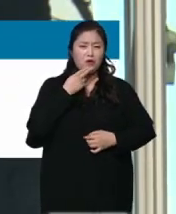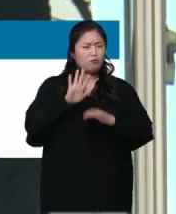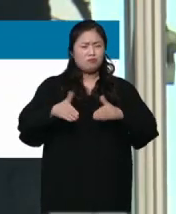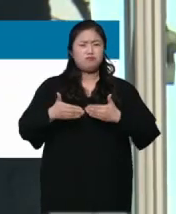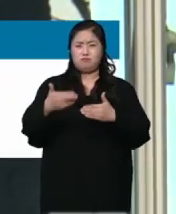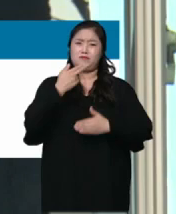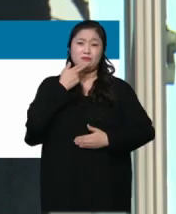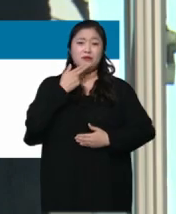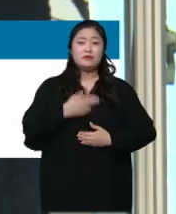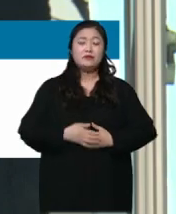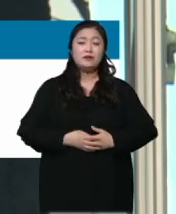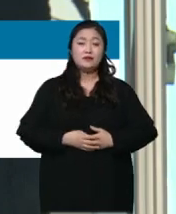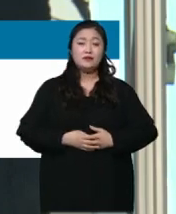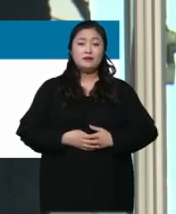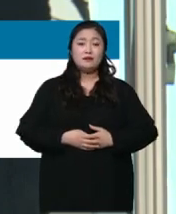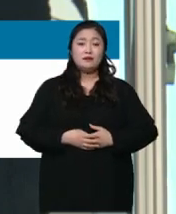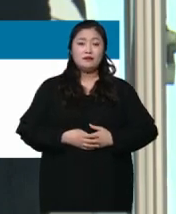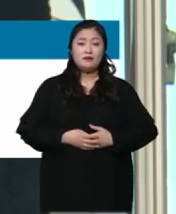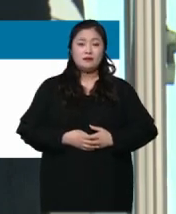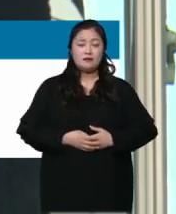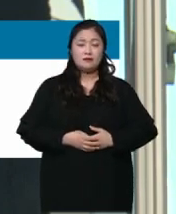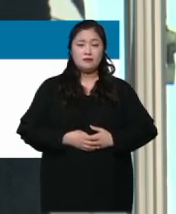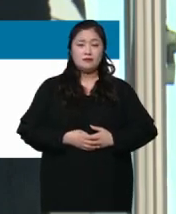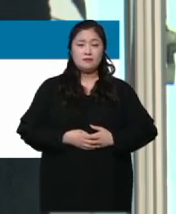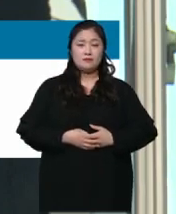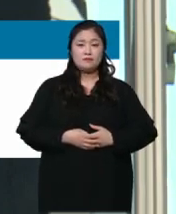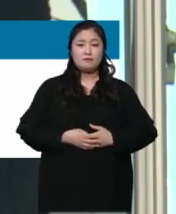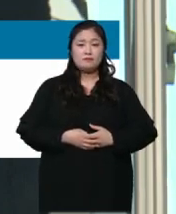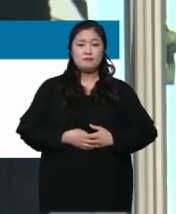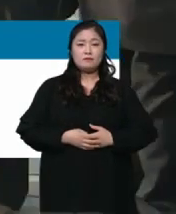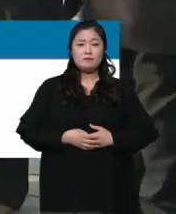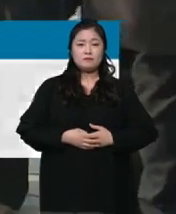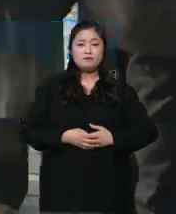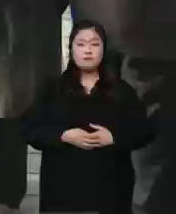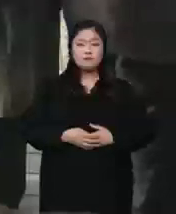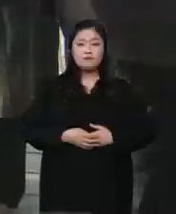없죠. 뭐 전혀 진행된 게 없잖아요 지금 보면.